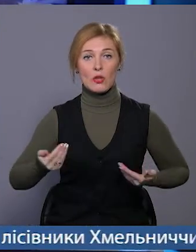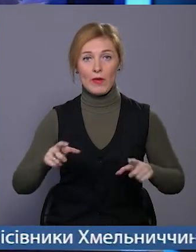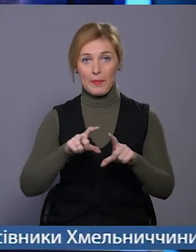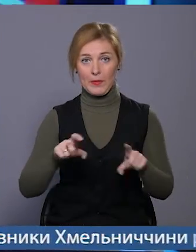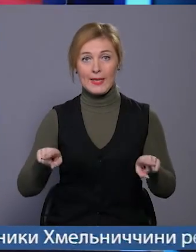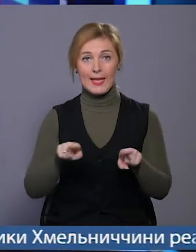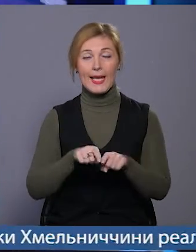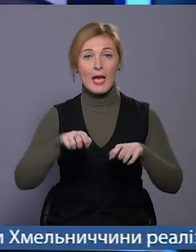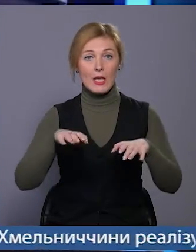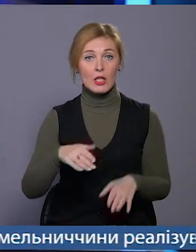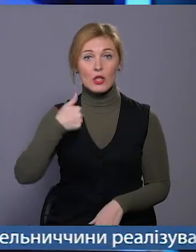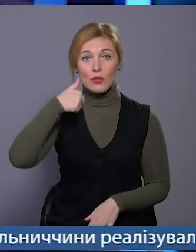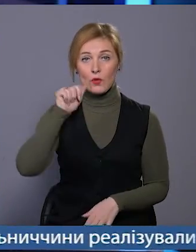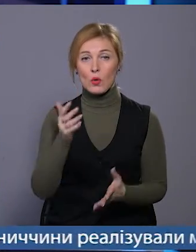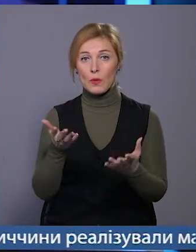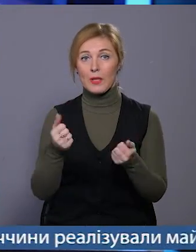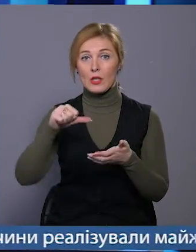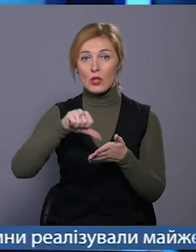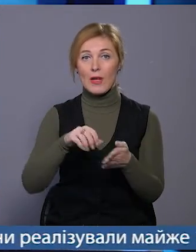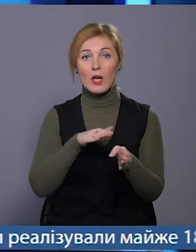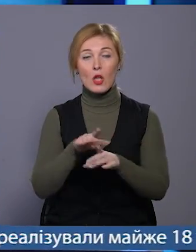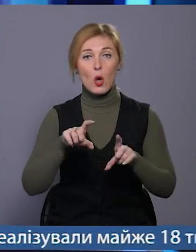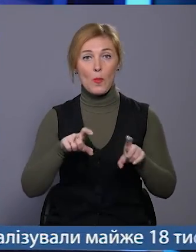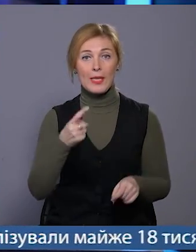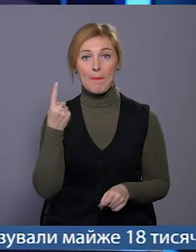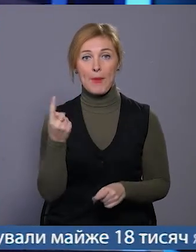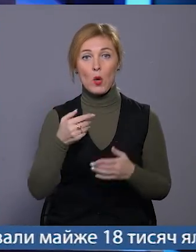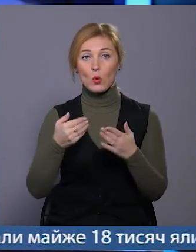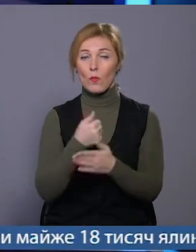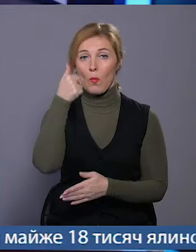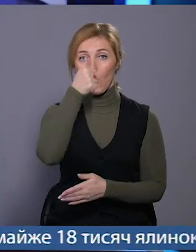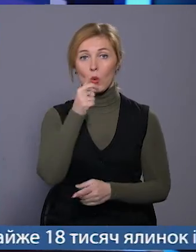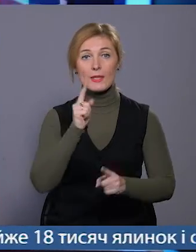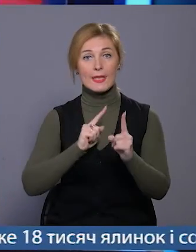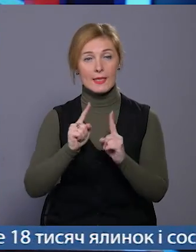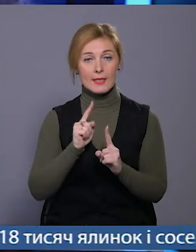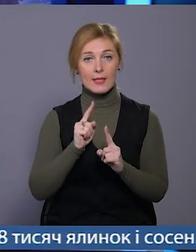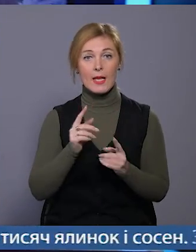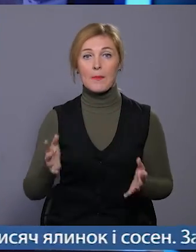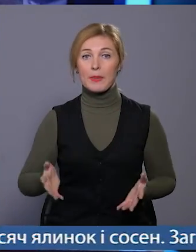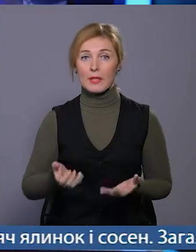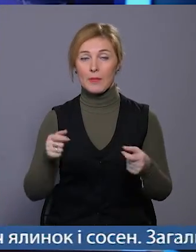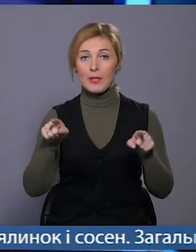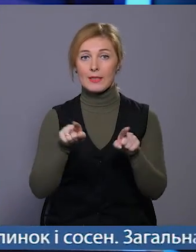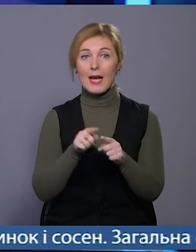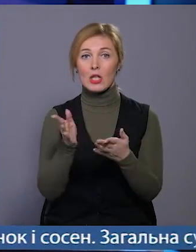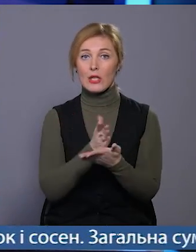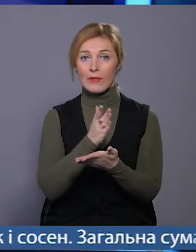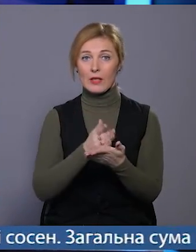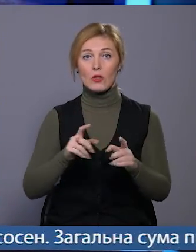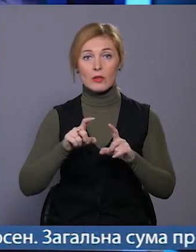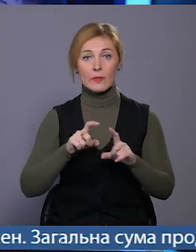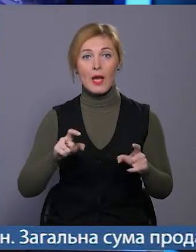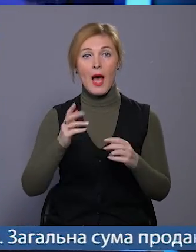Таке рішення вчора прийняли члени виконавчого комітету на першому у новому році засіданні. Підтримали також ліквідацію